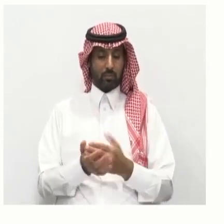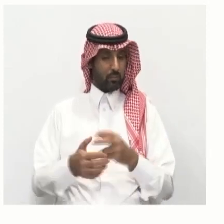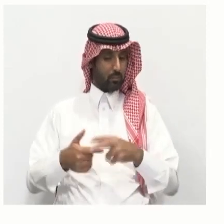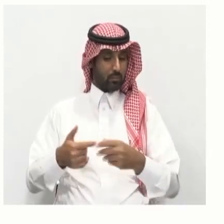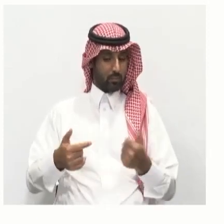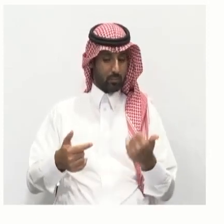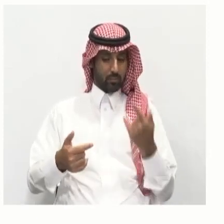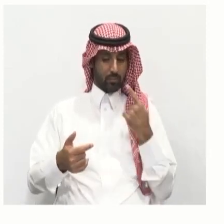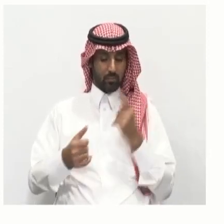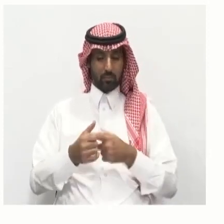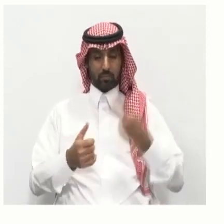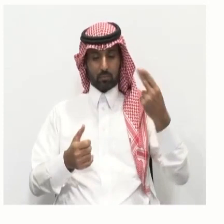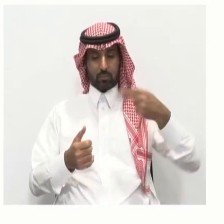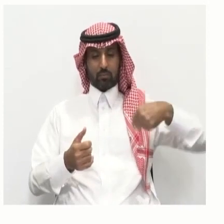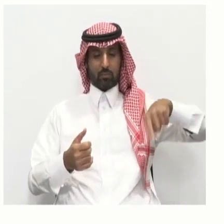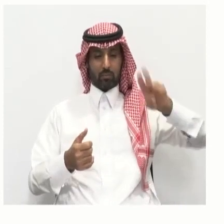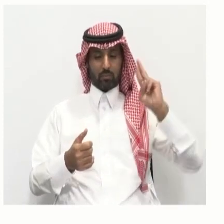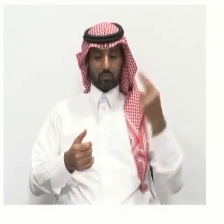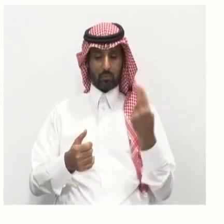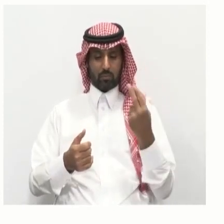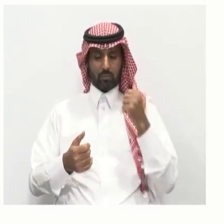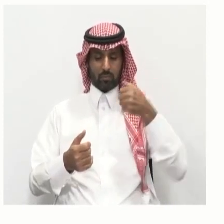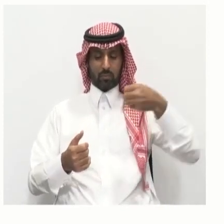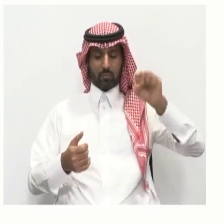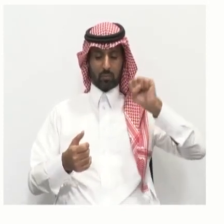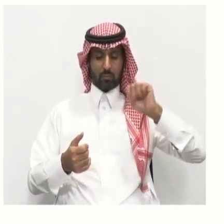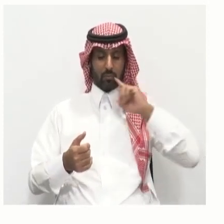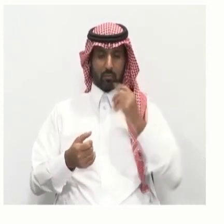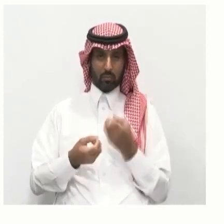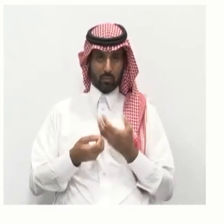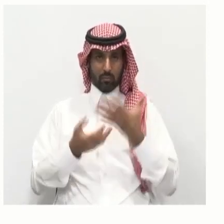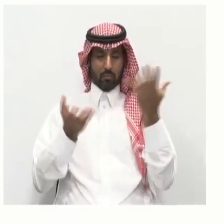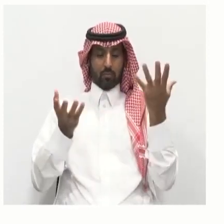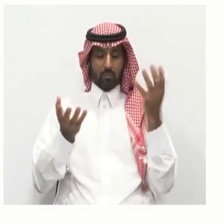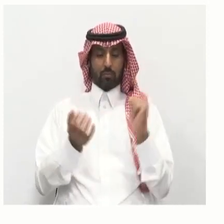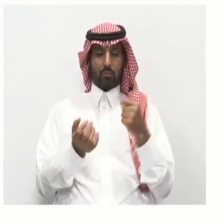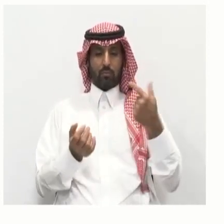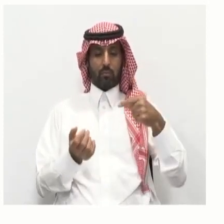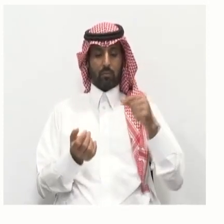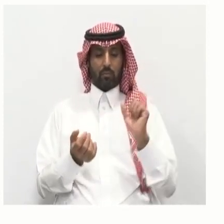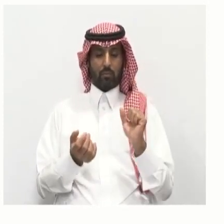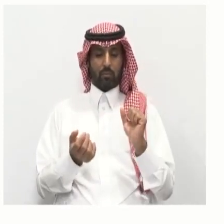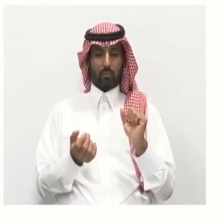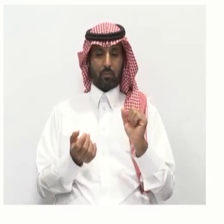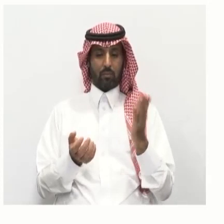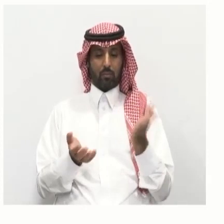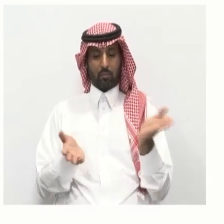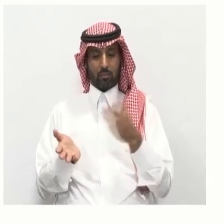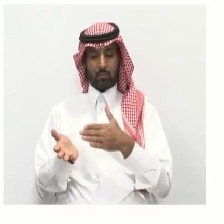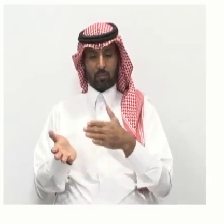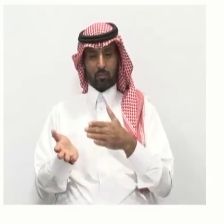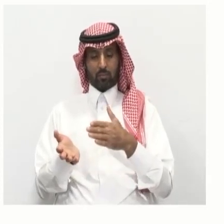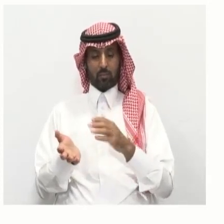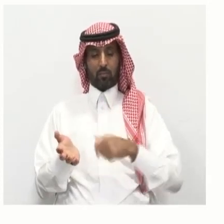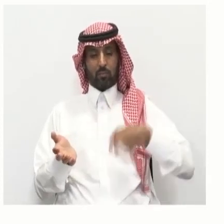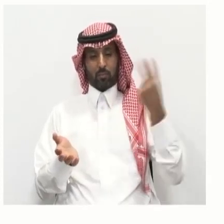ايش ينتج الاتش ت اس ال2 اس حالته غاز نتركه زي ما هو نروح لمين